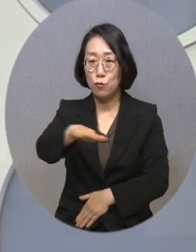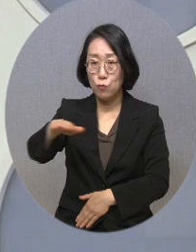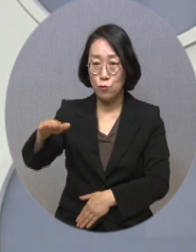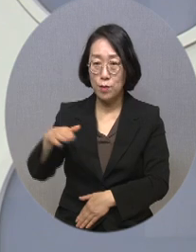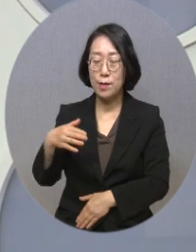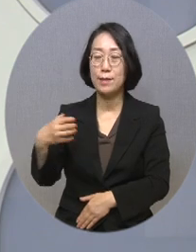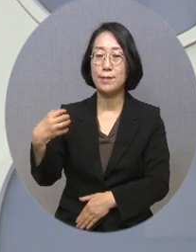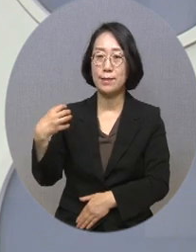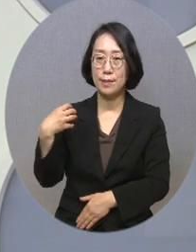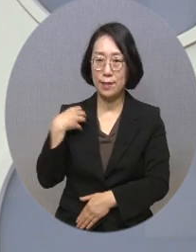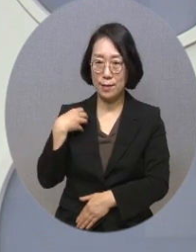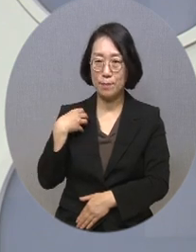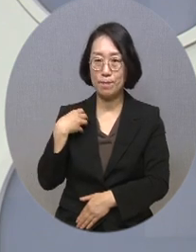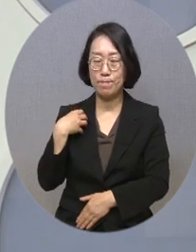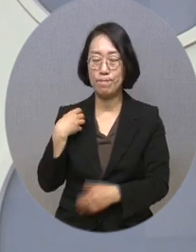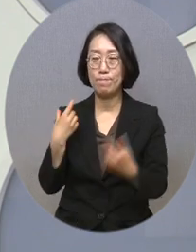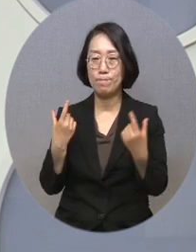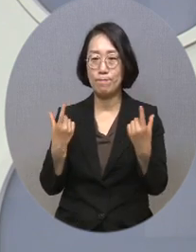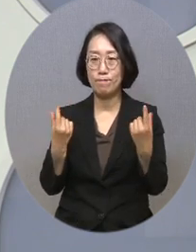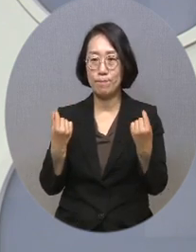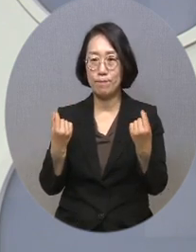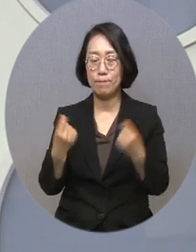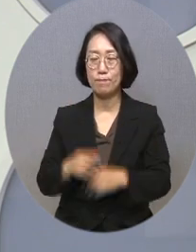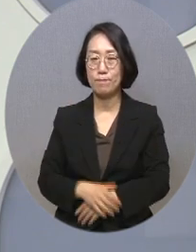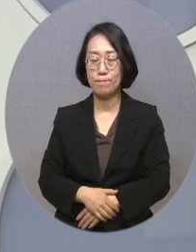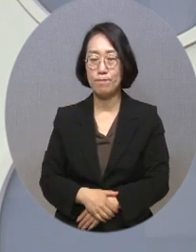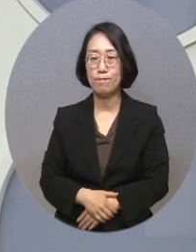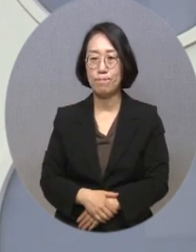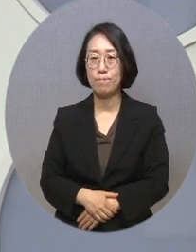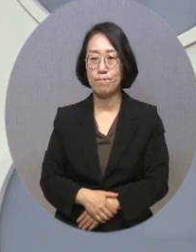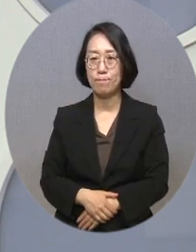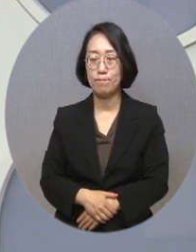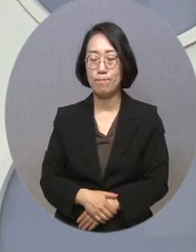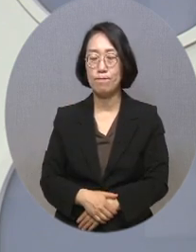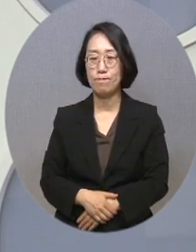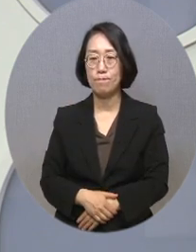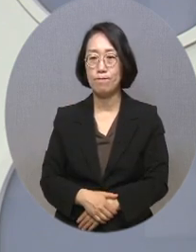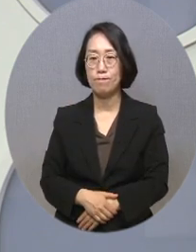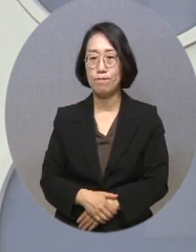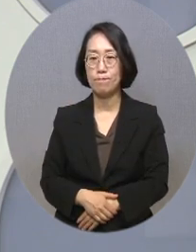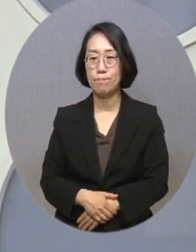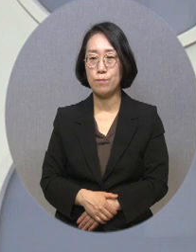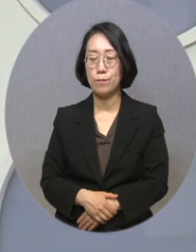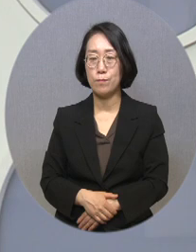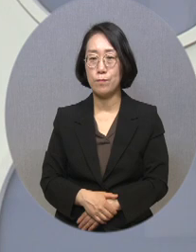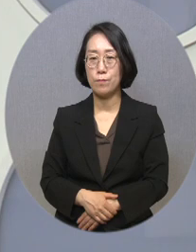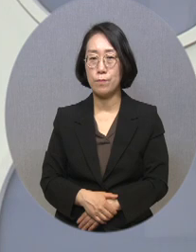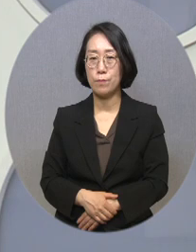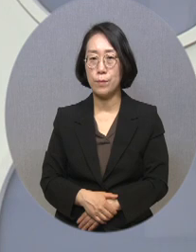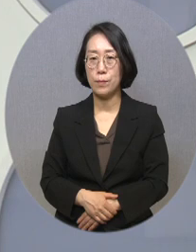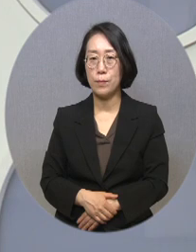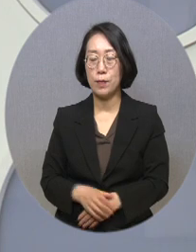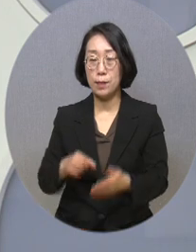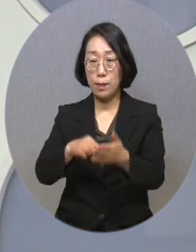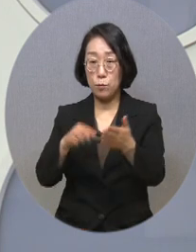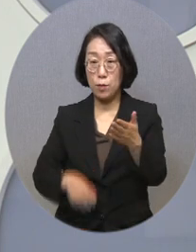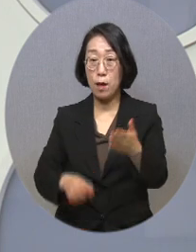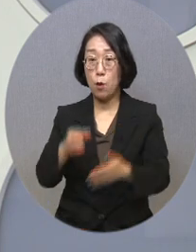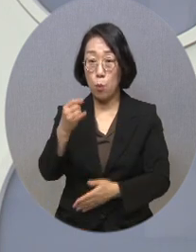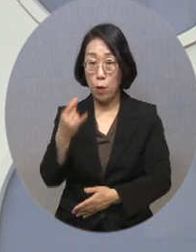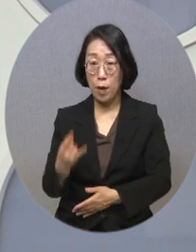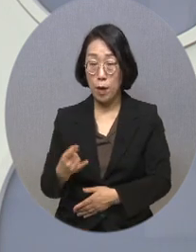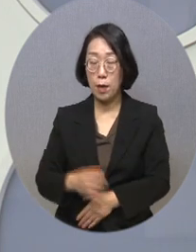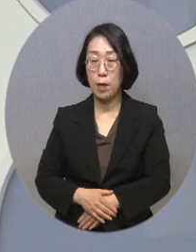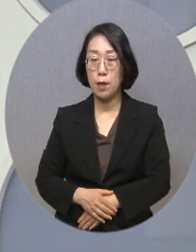한국세무사회 세무사들의 그러한 의무다. 저는 이렇게 생각을 합니다. 우리 한국세무사회는